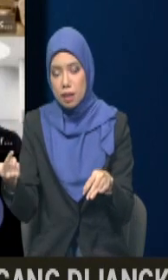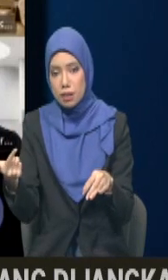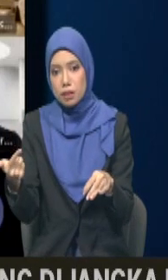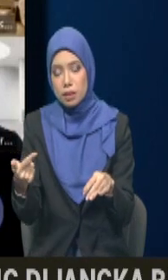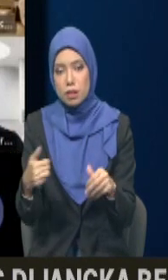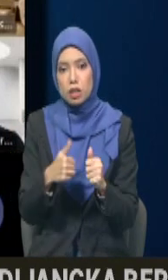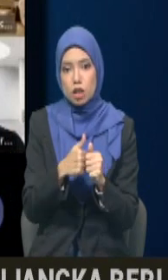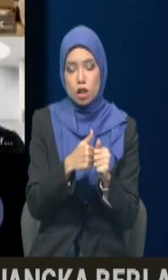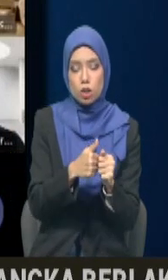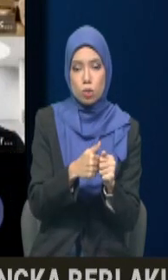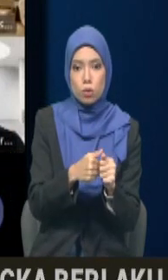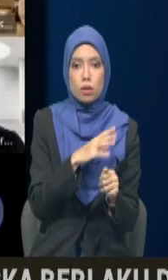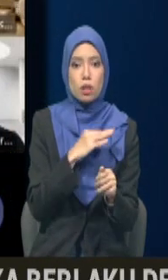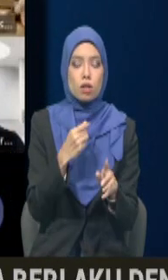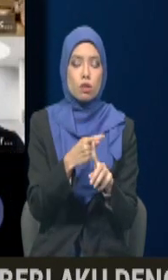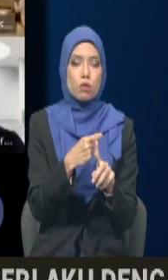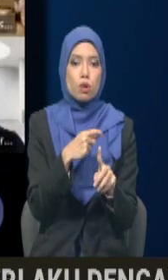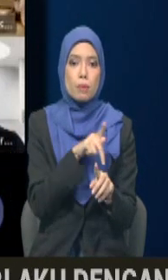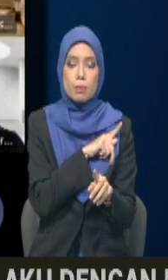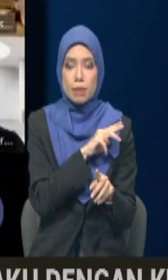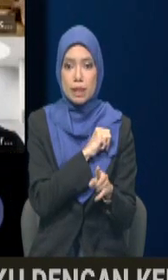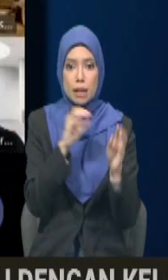agugama dan Kementerian Pendidikan